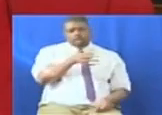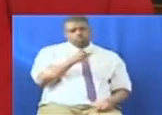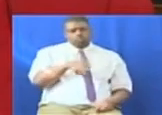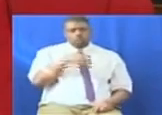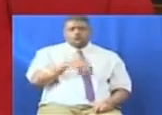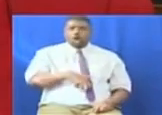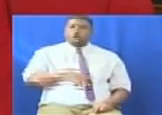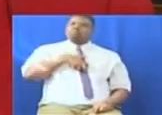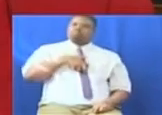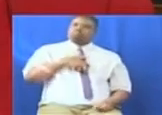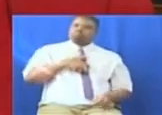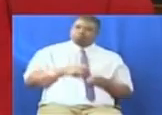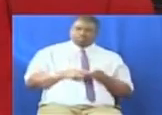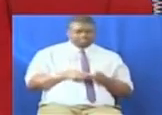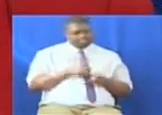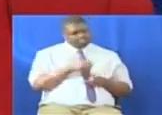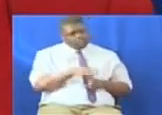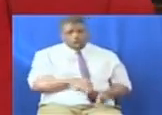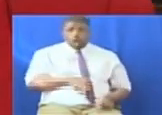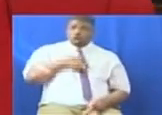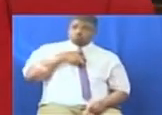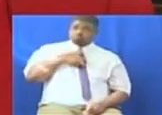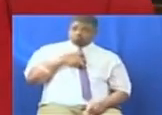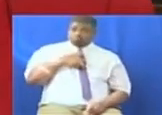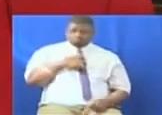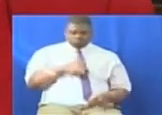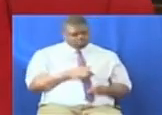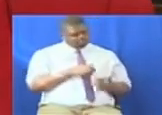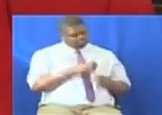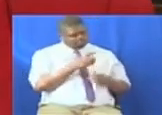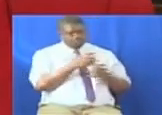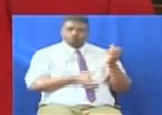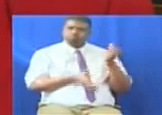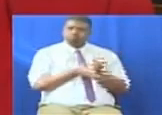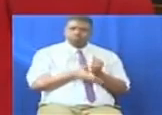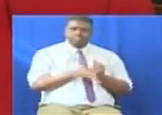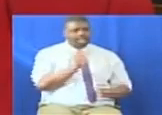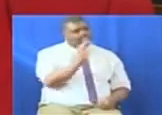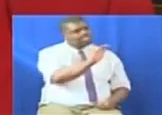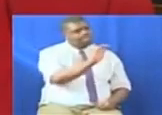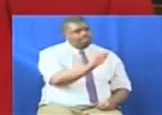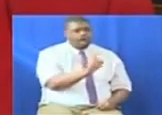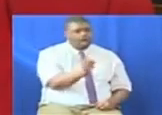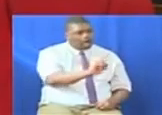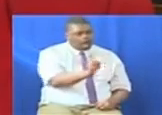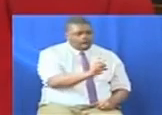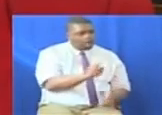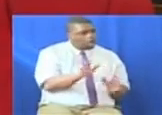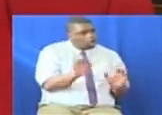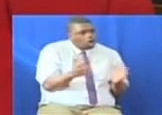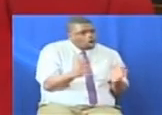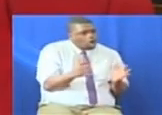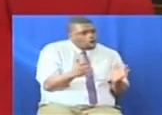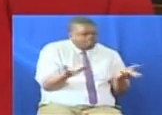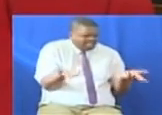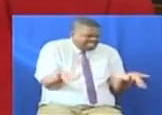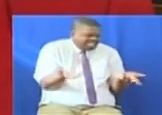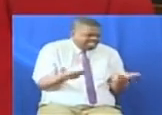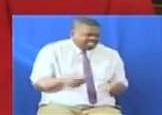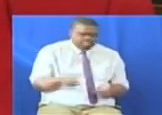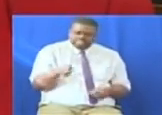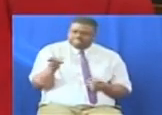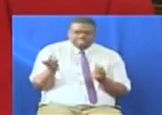Yeye ndio wakati ambapo akazidi kututhibitishia tusiogope, huu ni ugonjwa kama ugonjwa